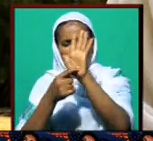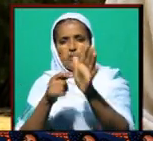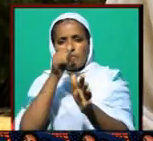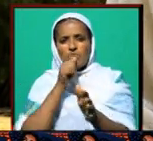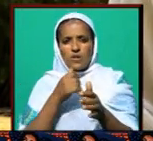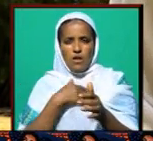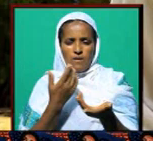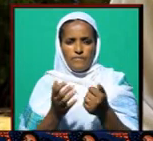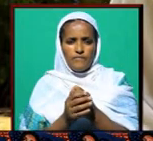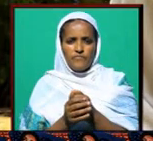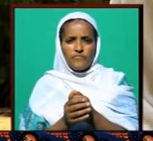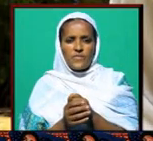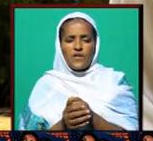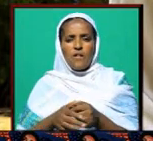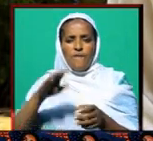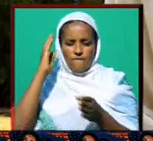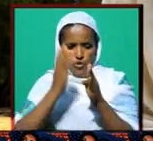እንደማይችል የሚያሳዩ ምስጢራት አሉ።